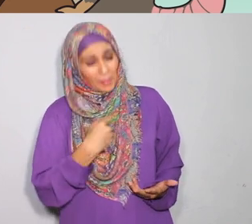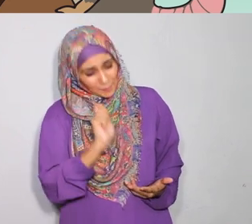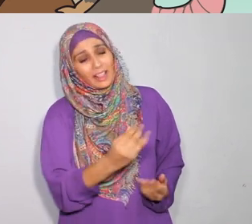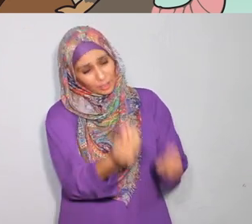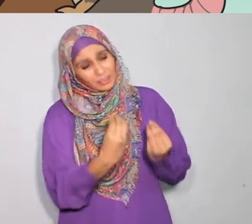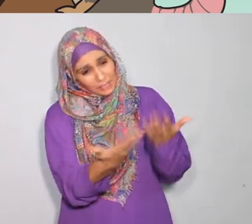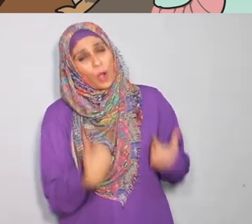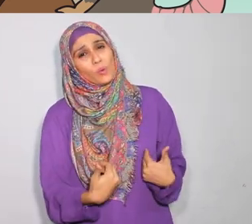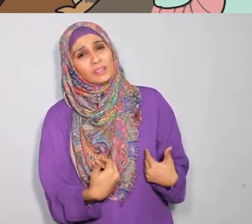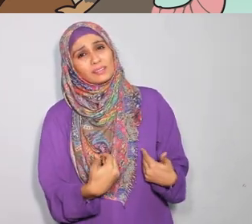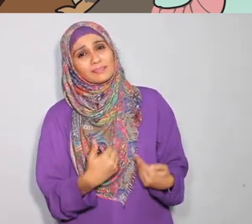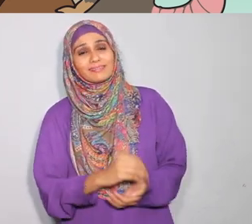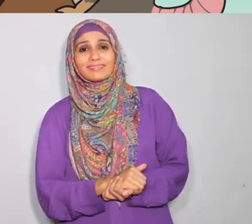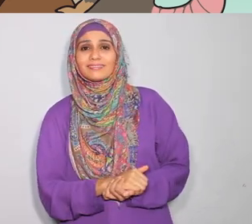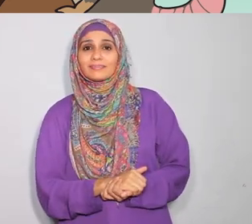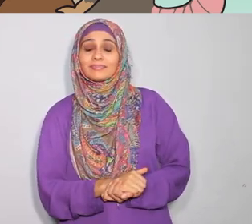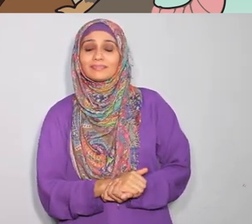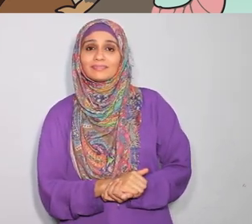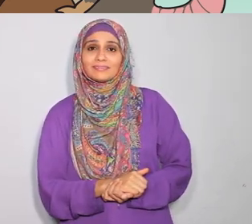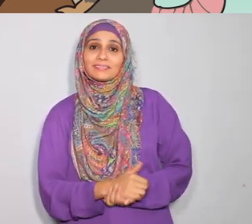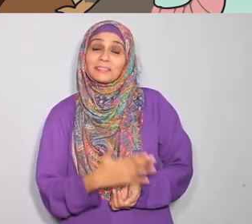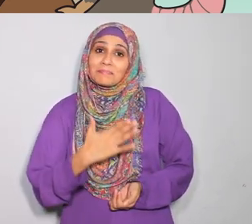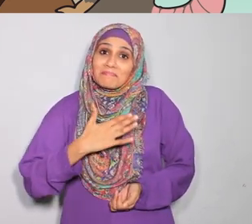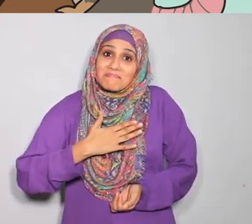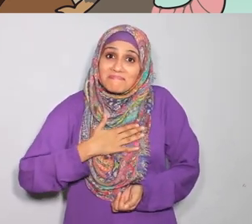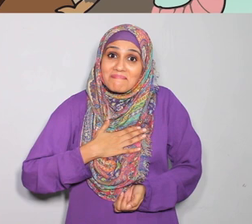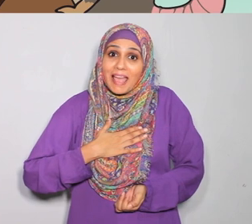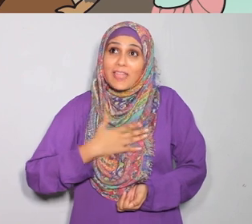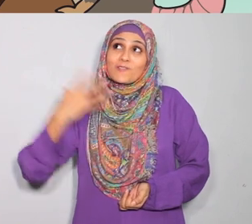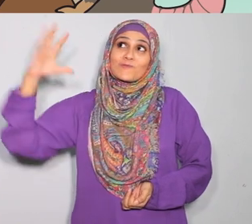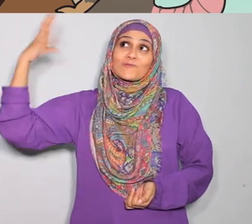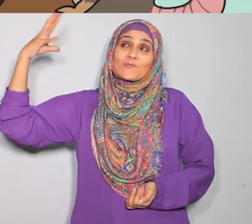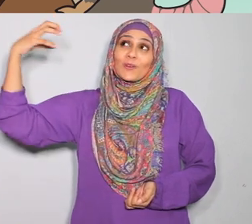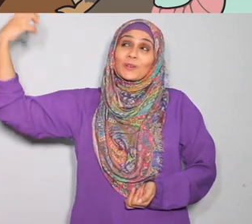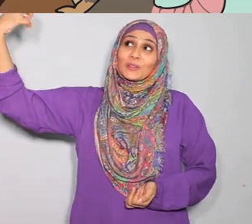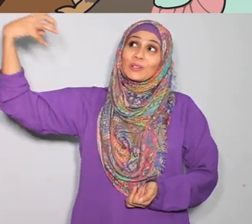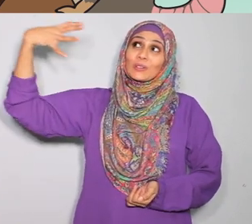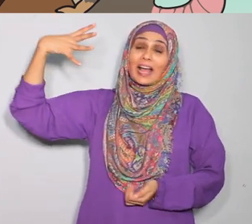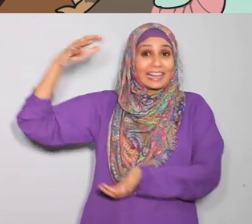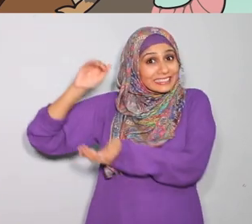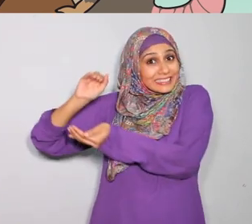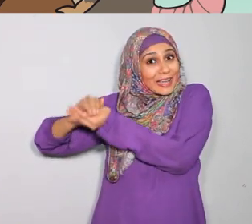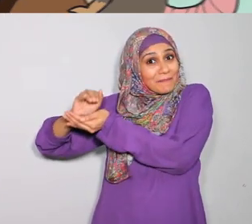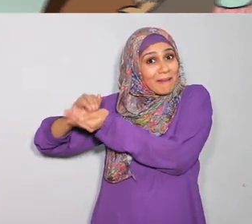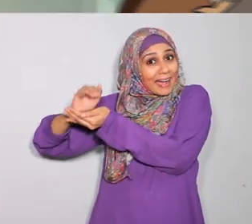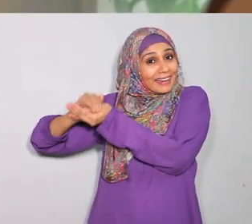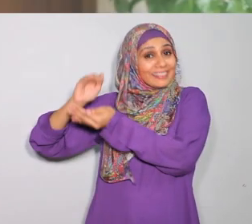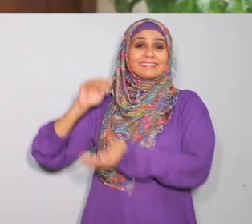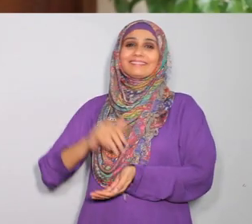मदद करो फोन कि मैं सूरज की शुरुआत में जमा कर रहा हूं